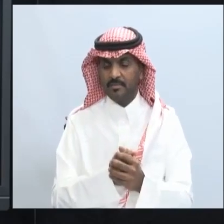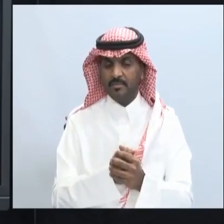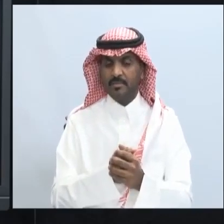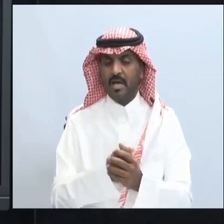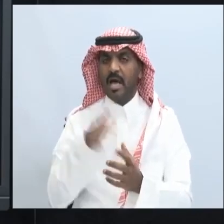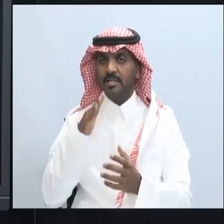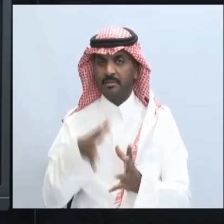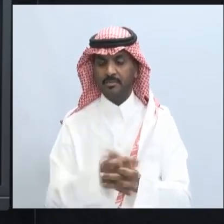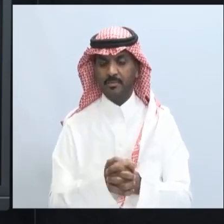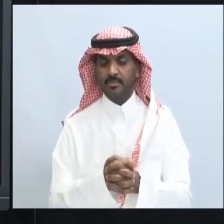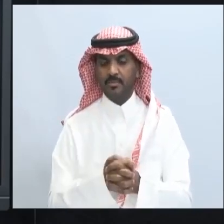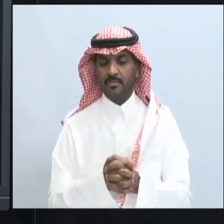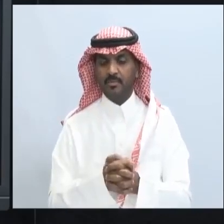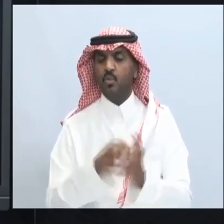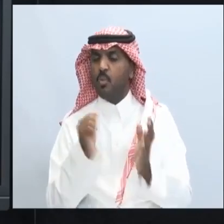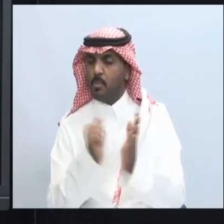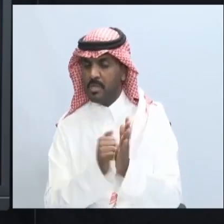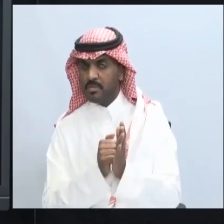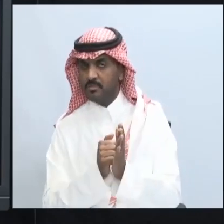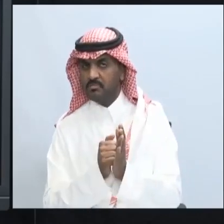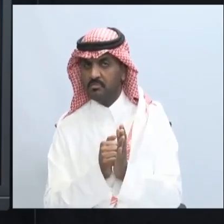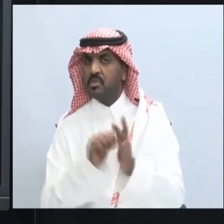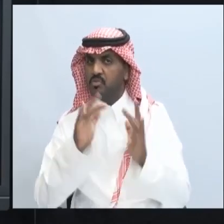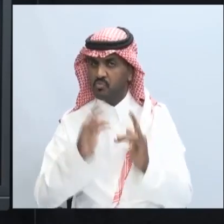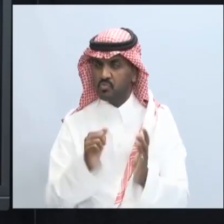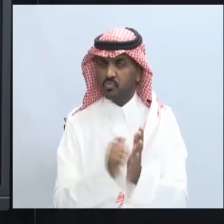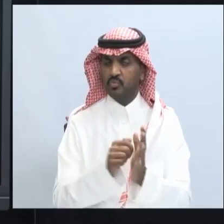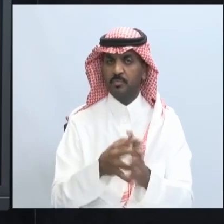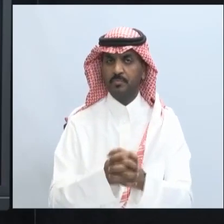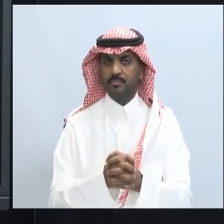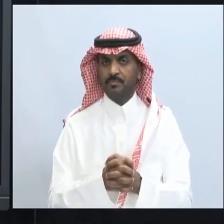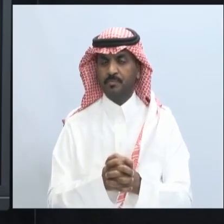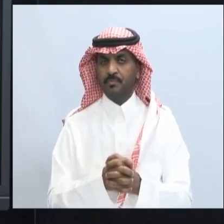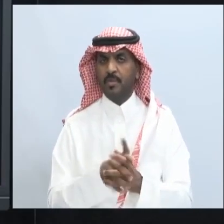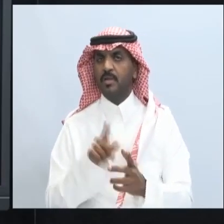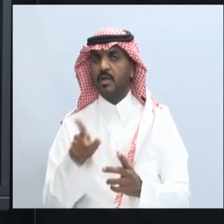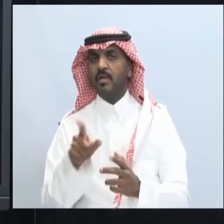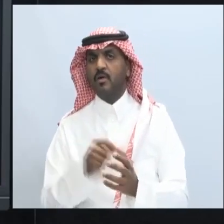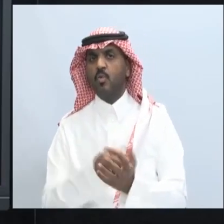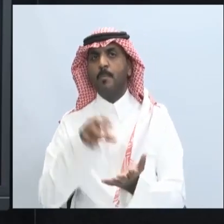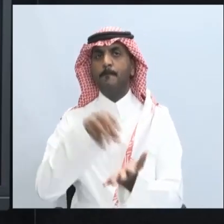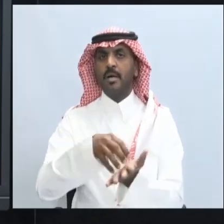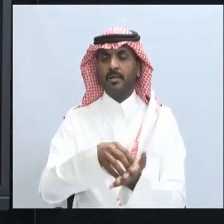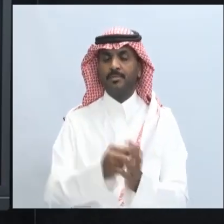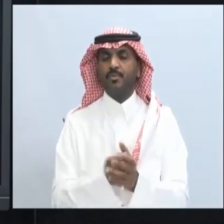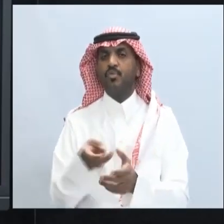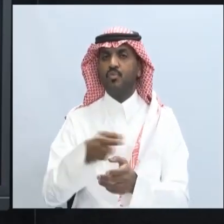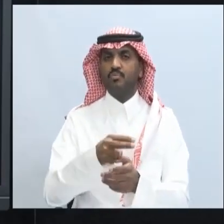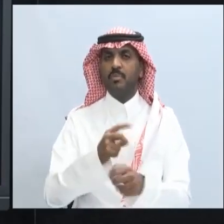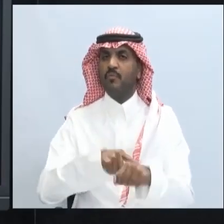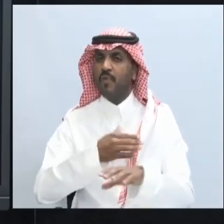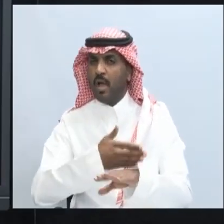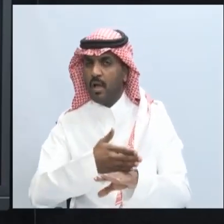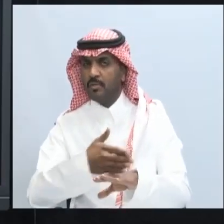فيه عاده يوجد له منزل فيسكن فيه فانه هذا مكانه ثم بعد فتره